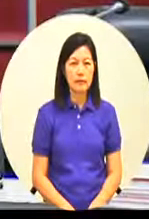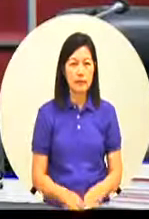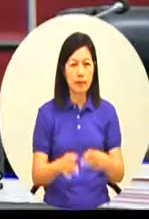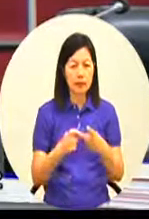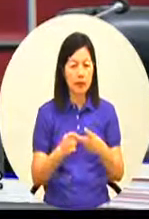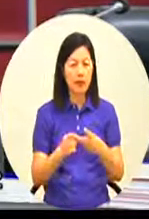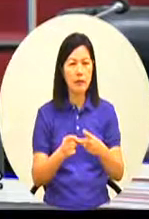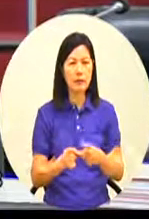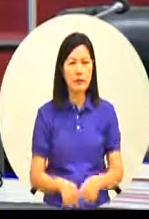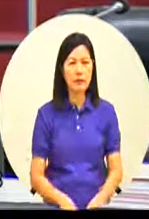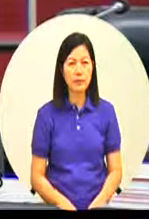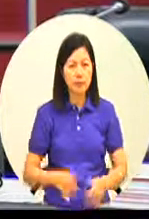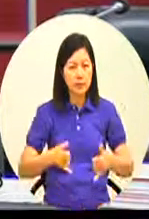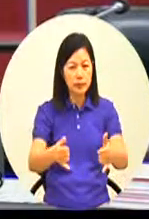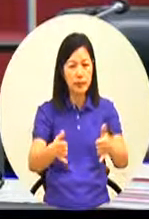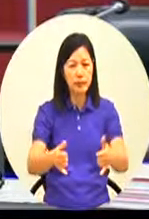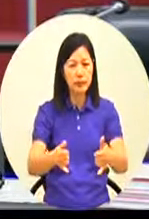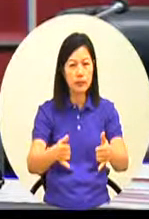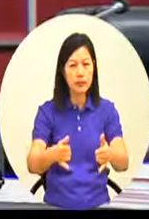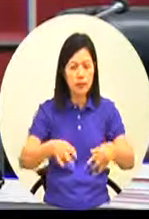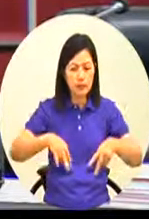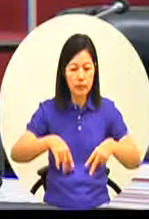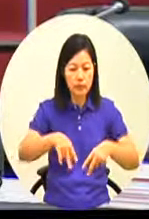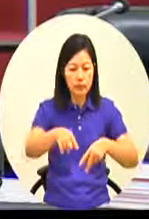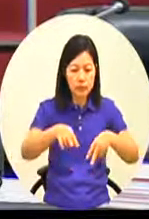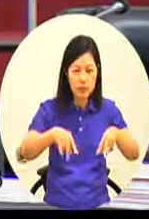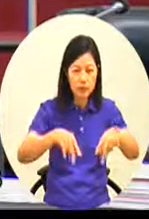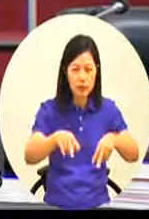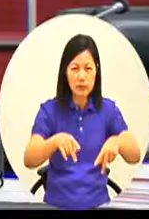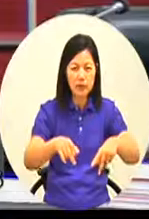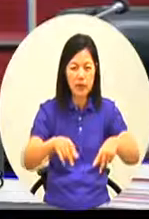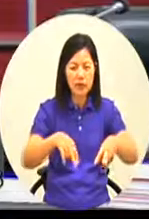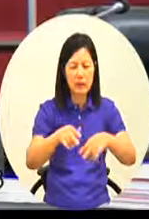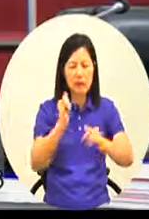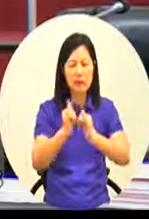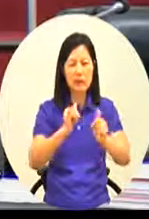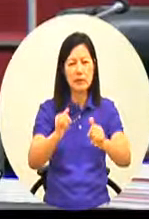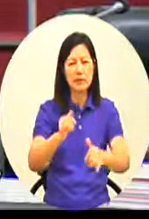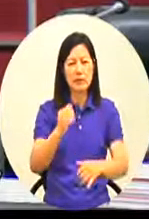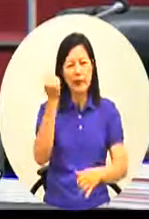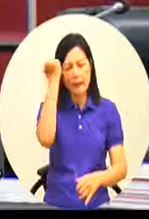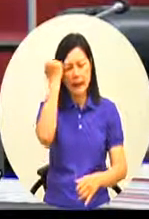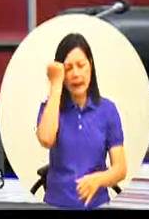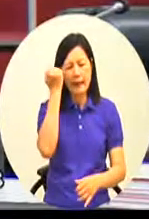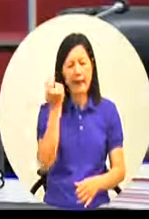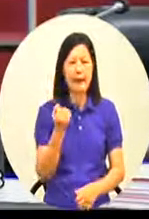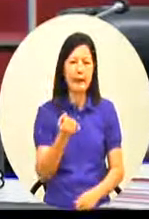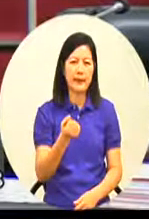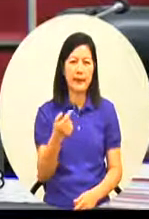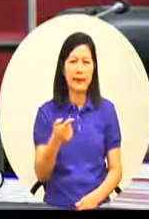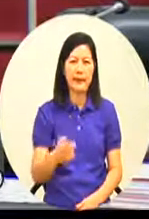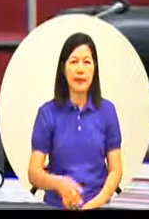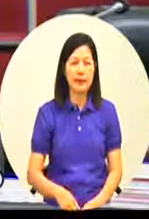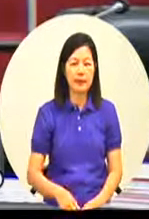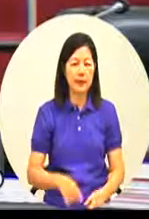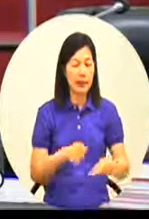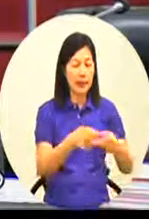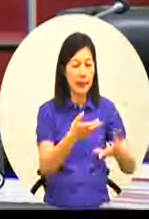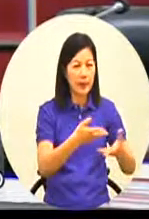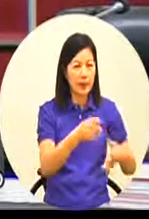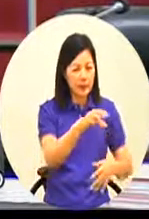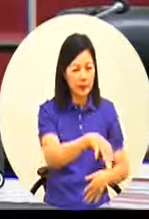路的使用其实一直都是行人的这个痛苦啦。大家也都希望，我想公务单位也希望，特别是公